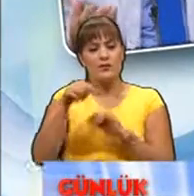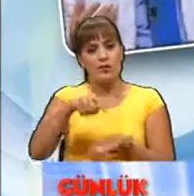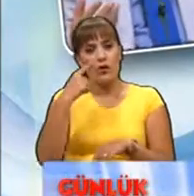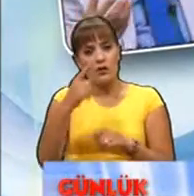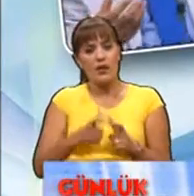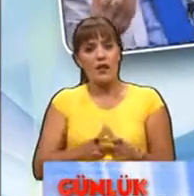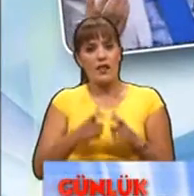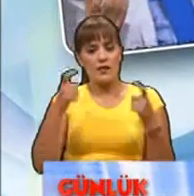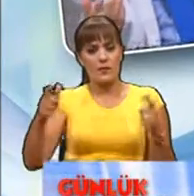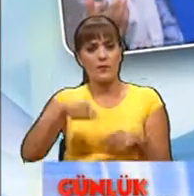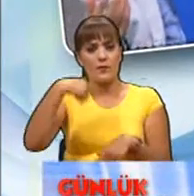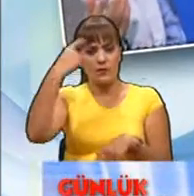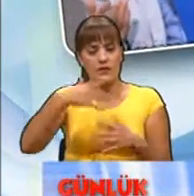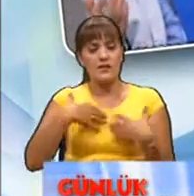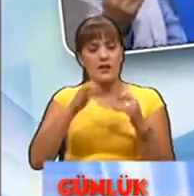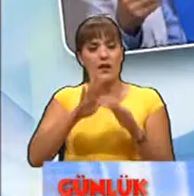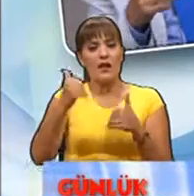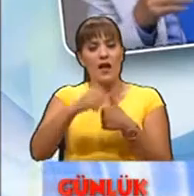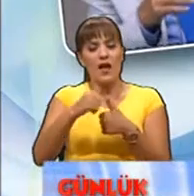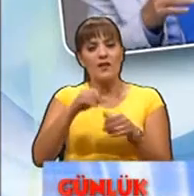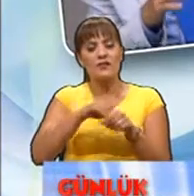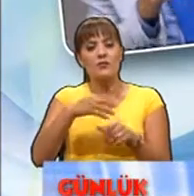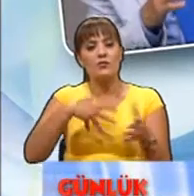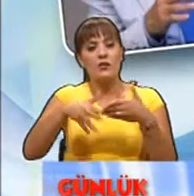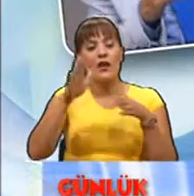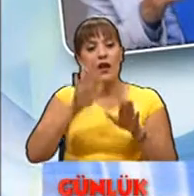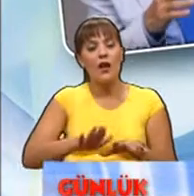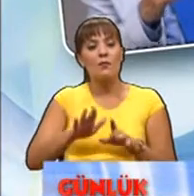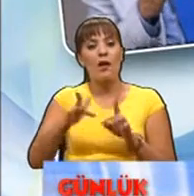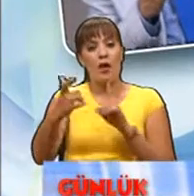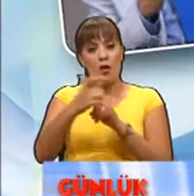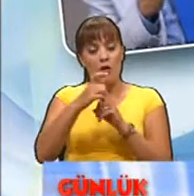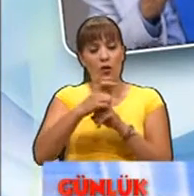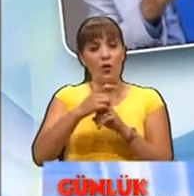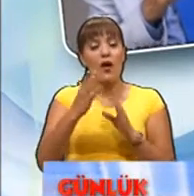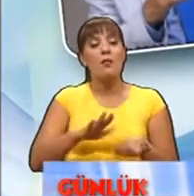buna göre geliştirmiş. Bu nedenle sağ kalan eşin mağduriyetini önleyen çok önemli güzel bir